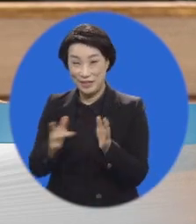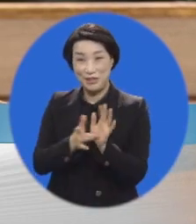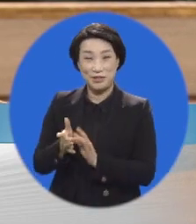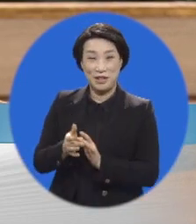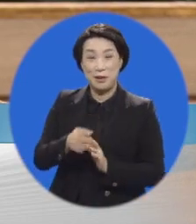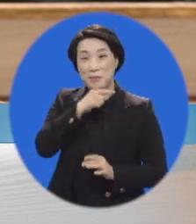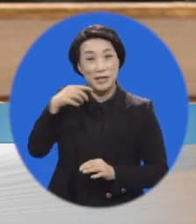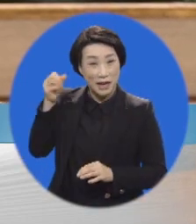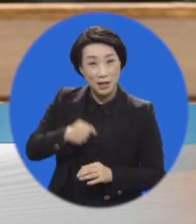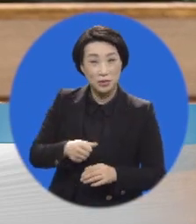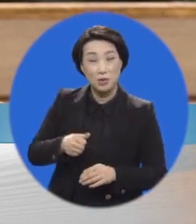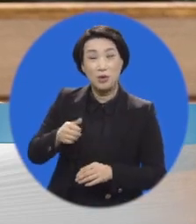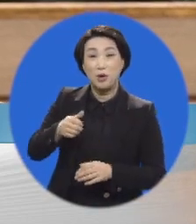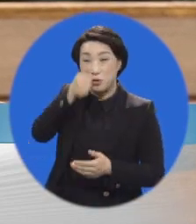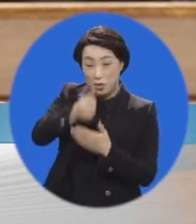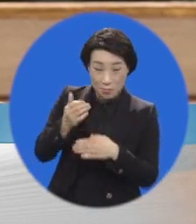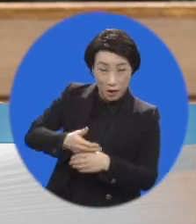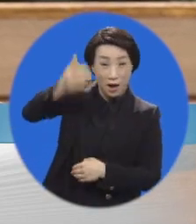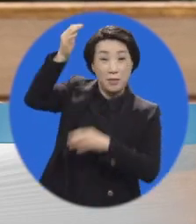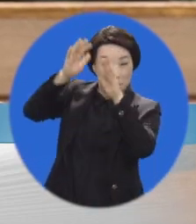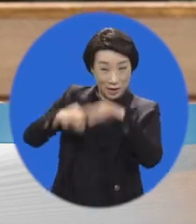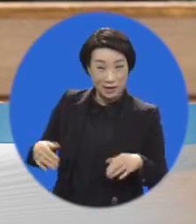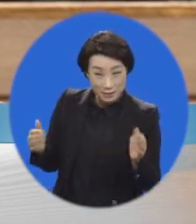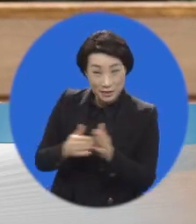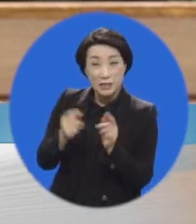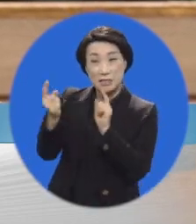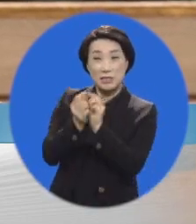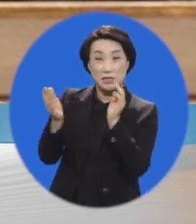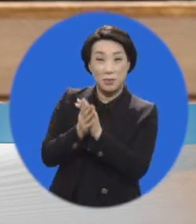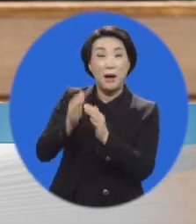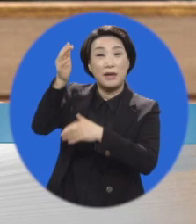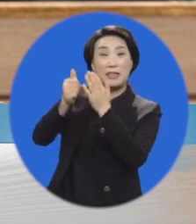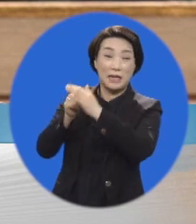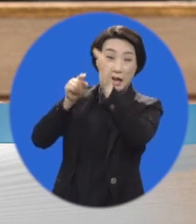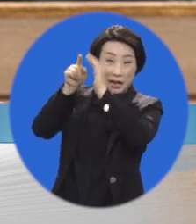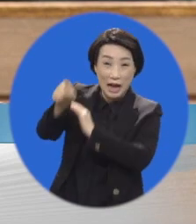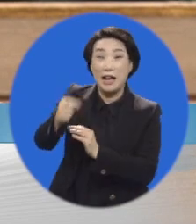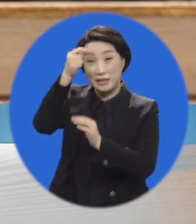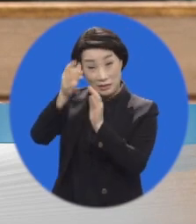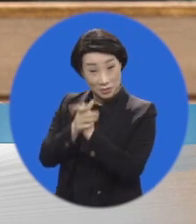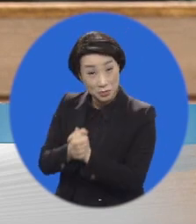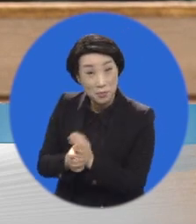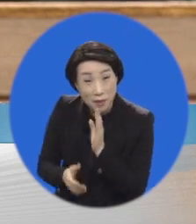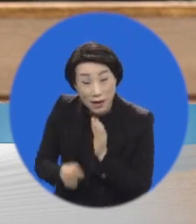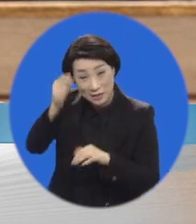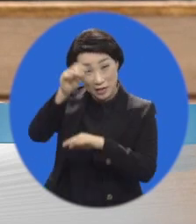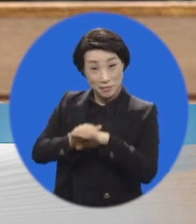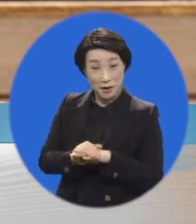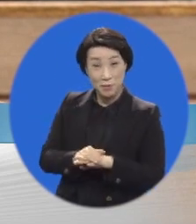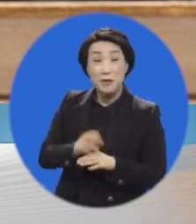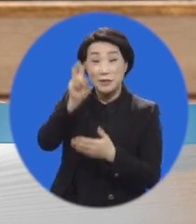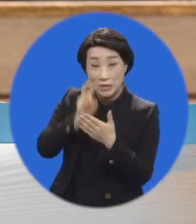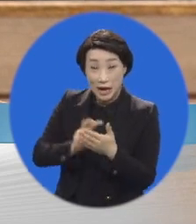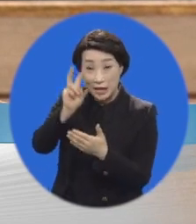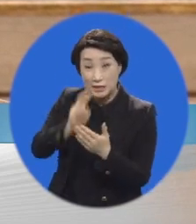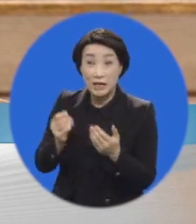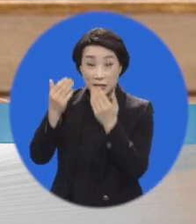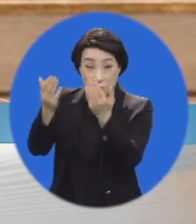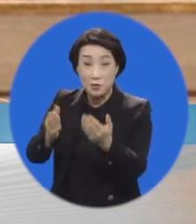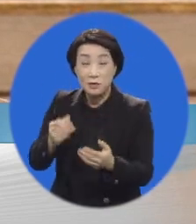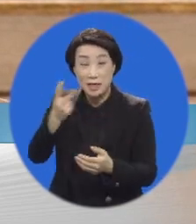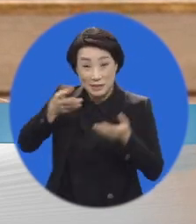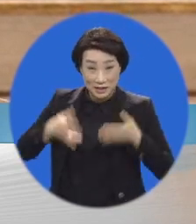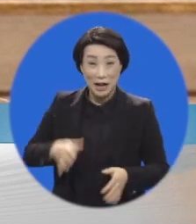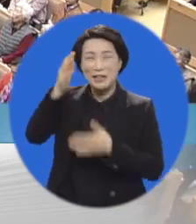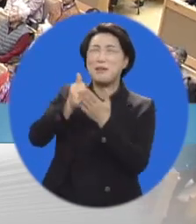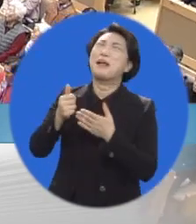헐어버려서 직접 나가 그에게 기도하고 예배하고 찬양하고 거듭나